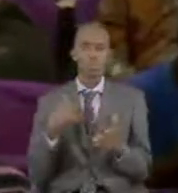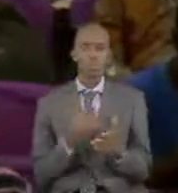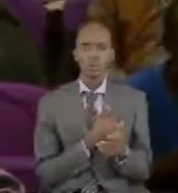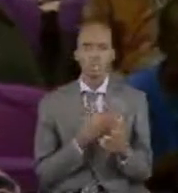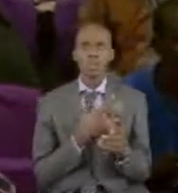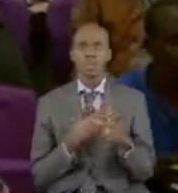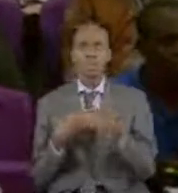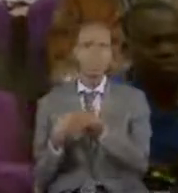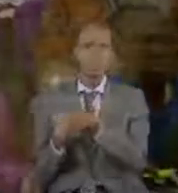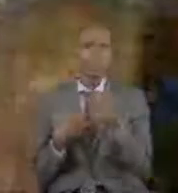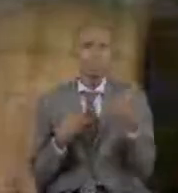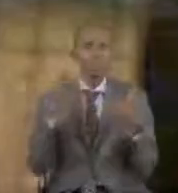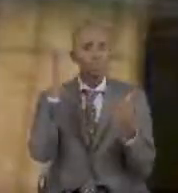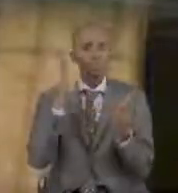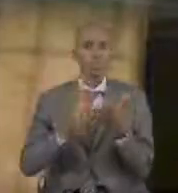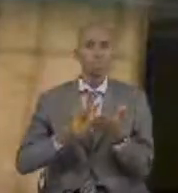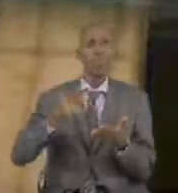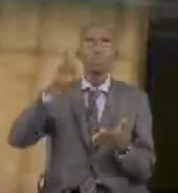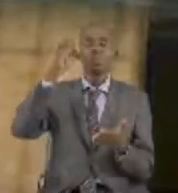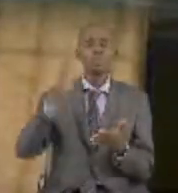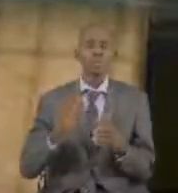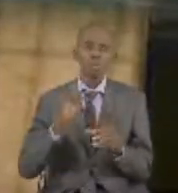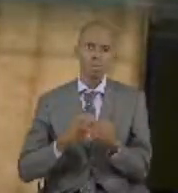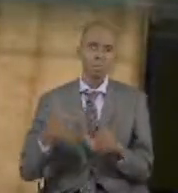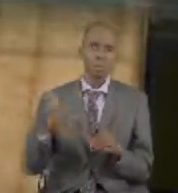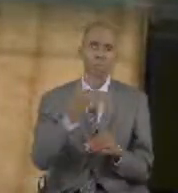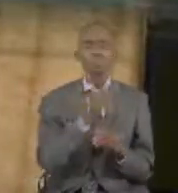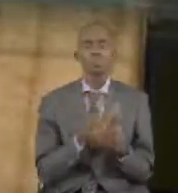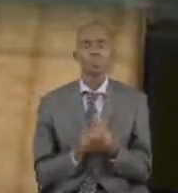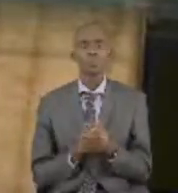Que les autres, que nous puissions glorifier Dieu à ton sujet.